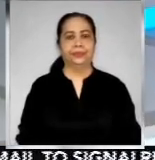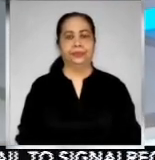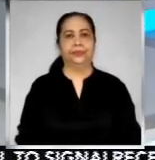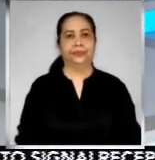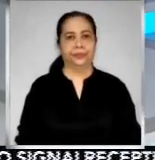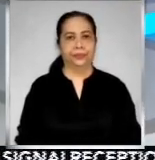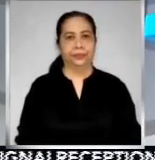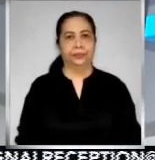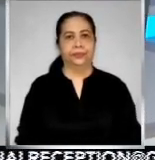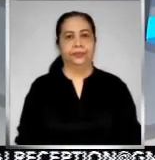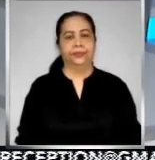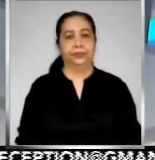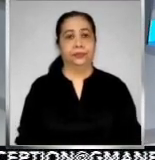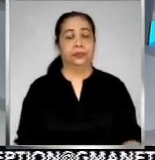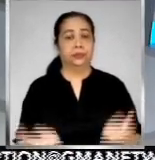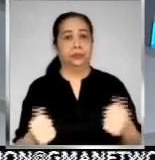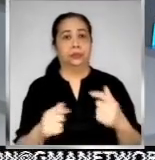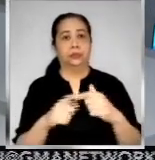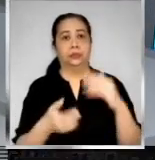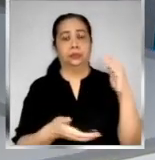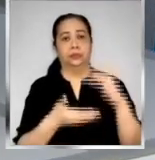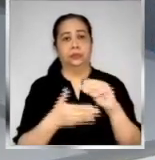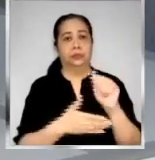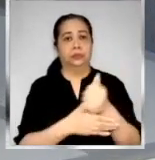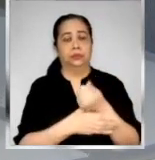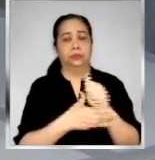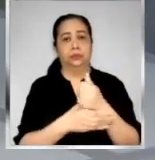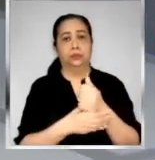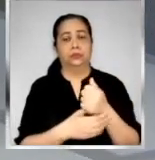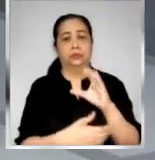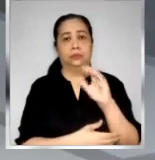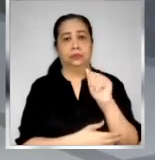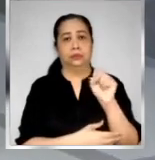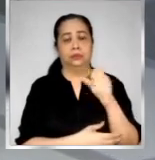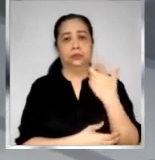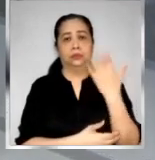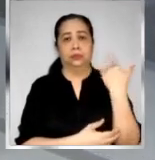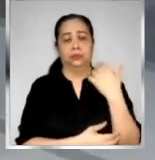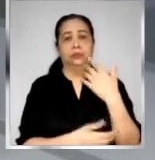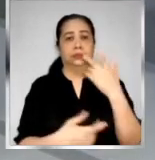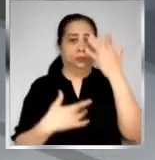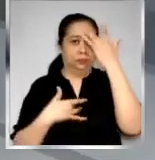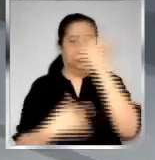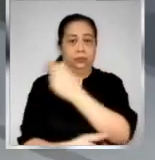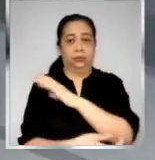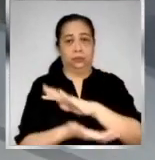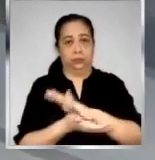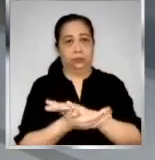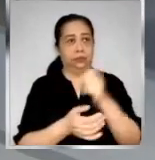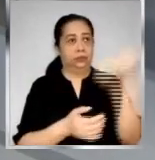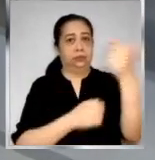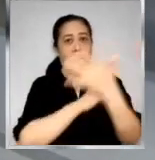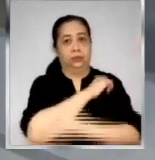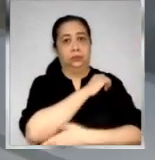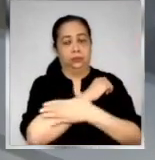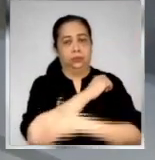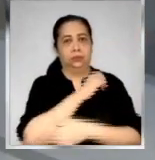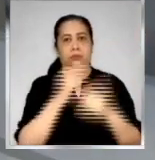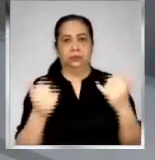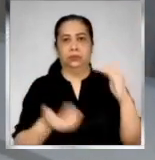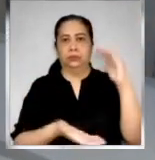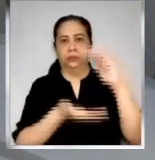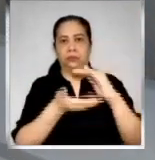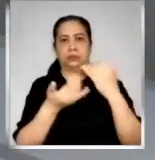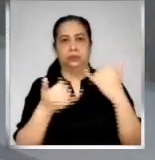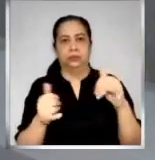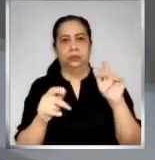Sa kabila ng pagbaba ng average daily cases mula nang mag-roll out ng mga bakuna sa ilang bansa, napakababa pa rin ng